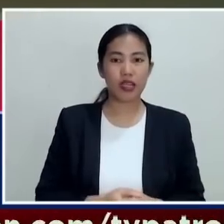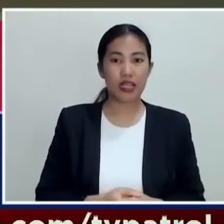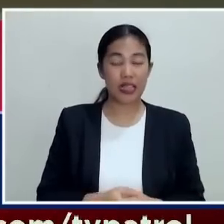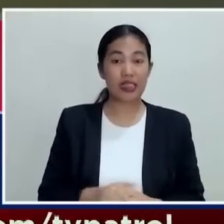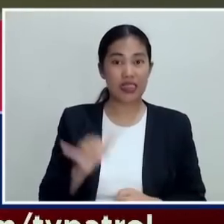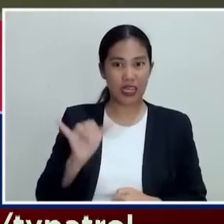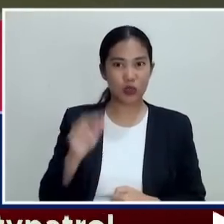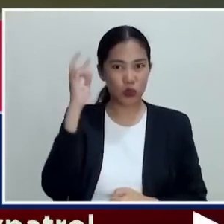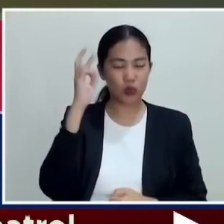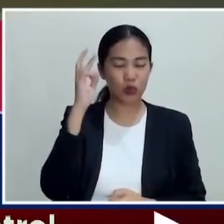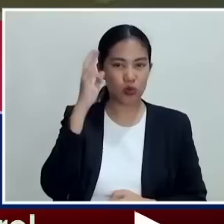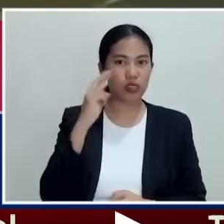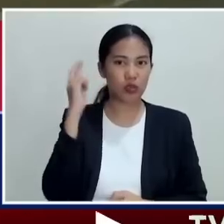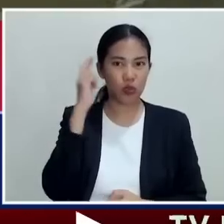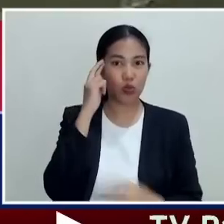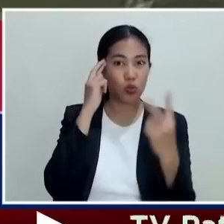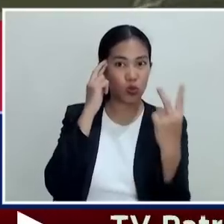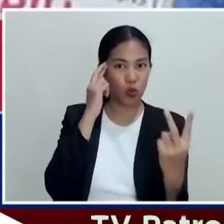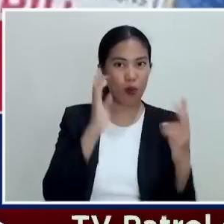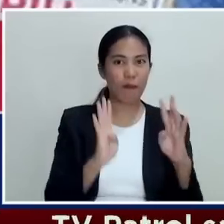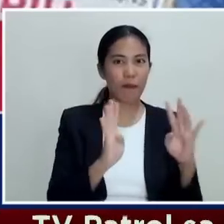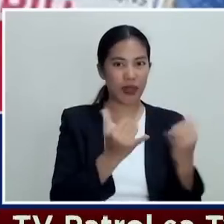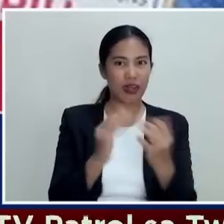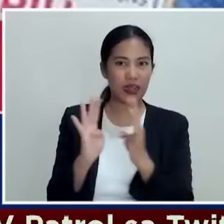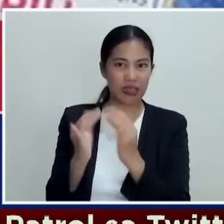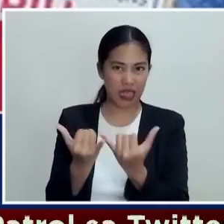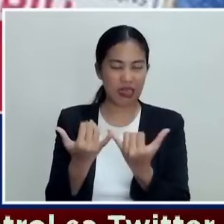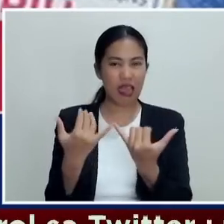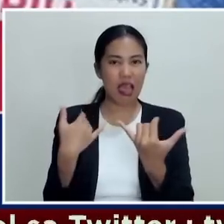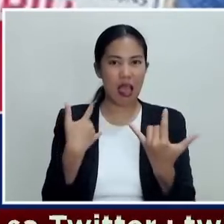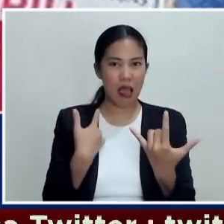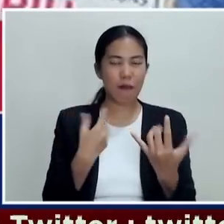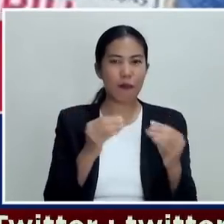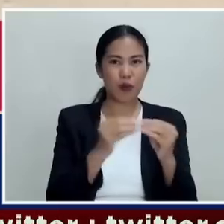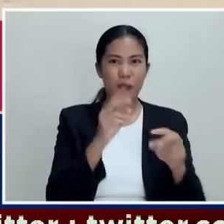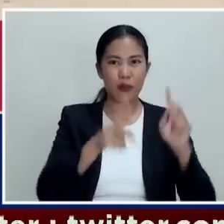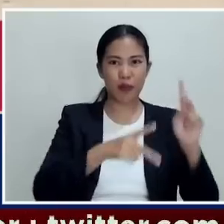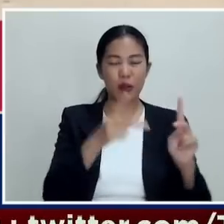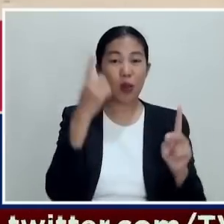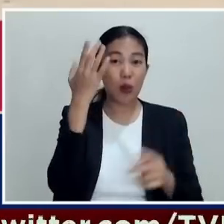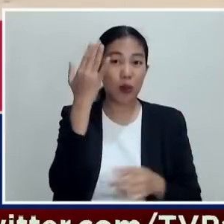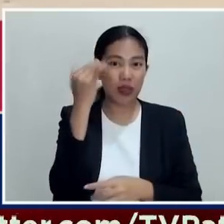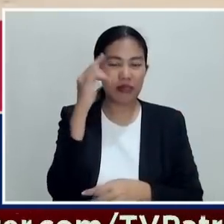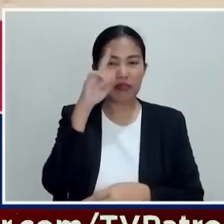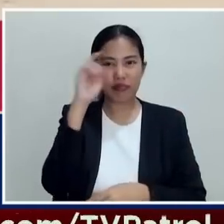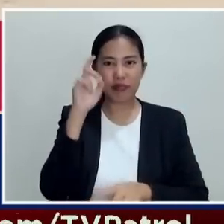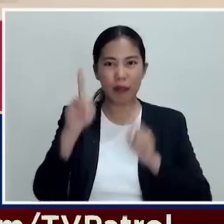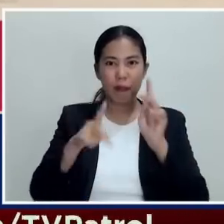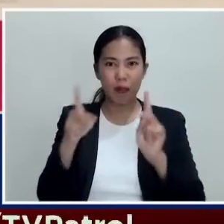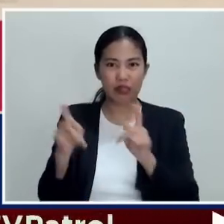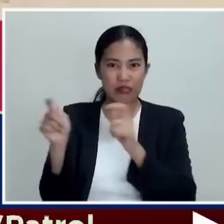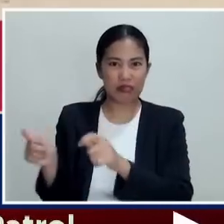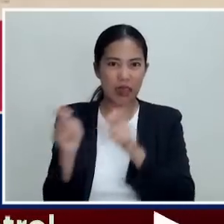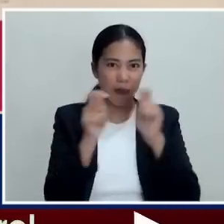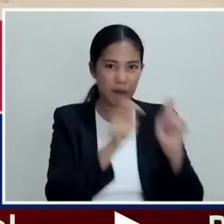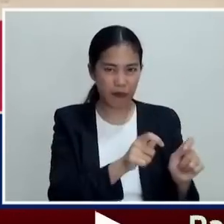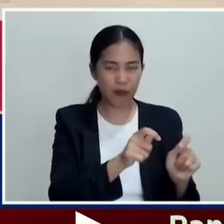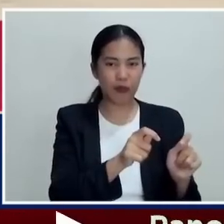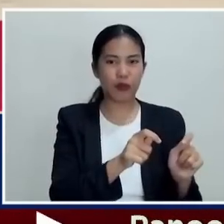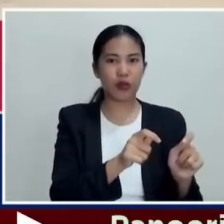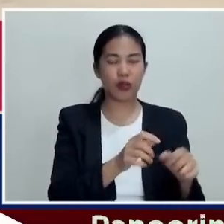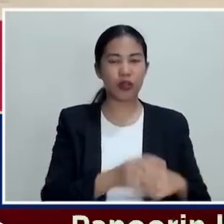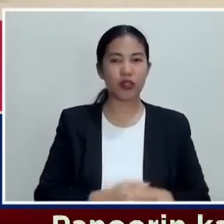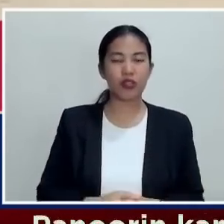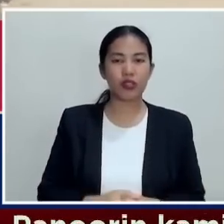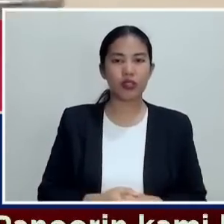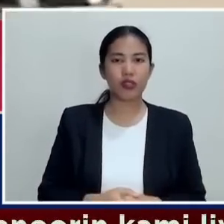City, ang biglang lumobo naman ang populasyon sa pong barangay, halos 700 lamang at 1,700 lamang ang boboto. Kaya